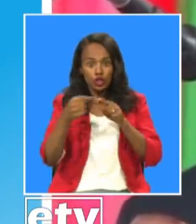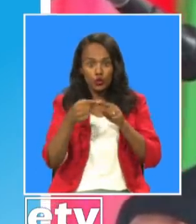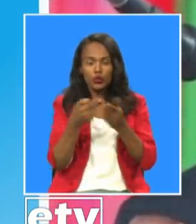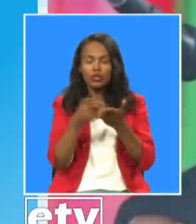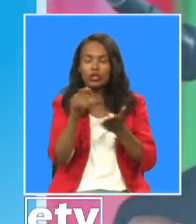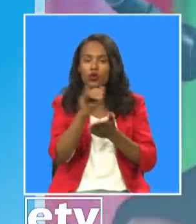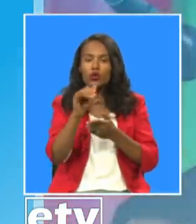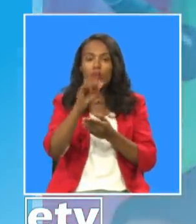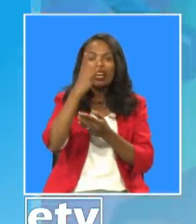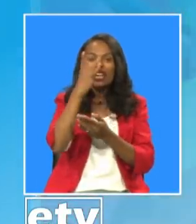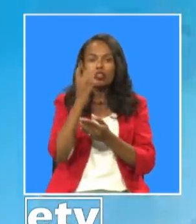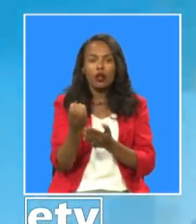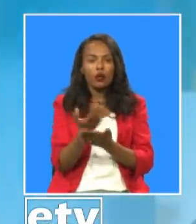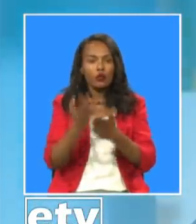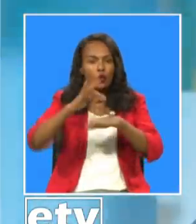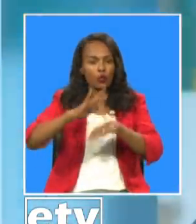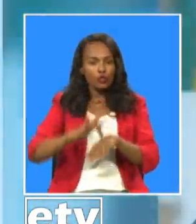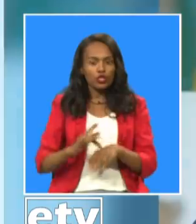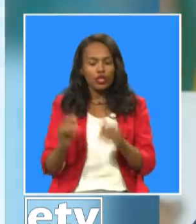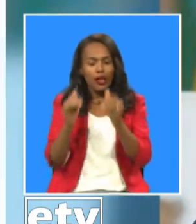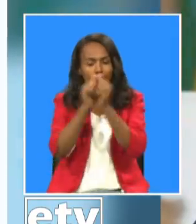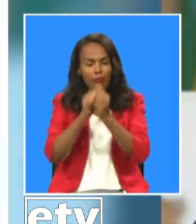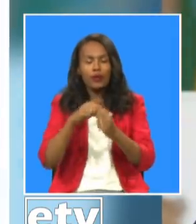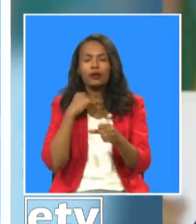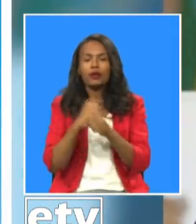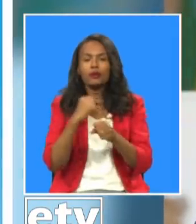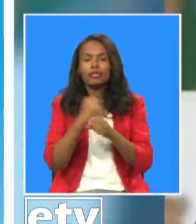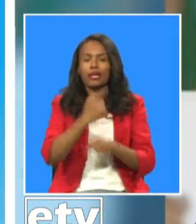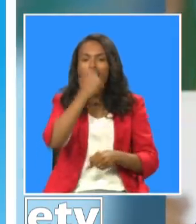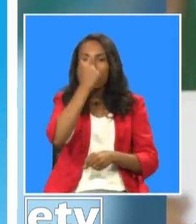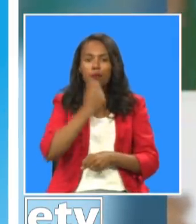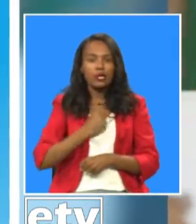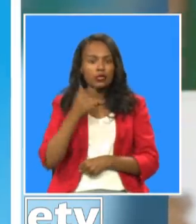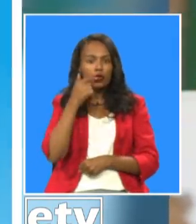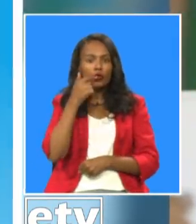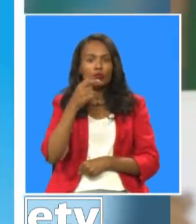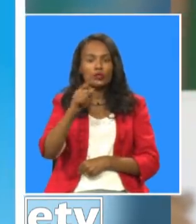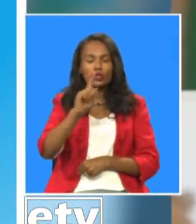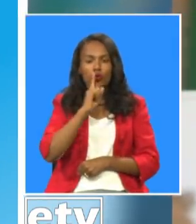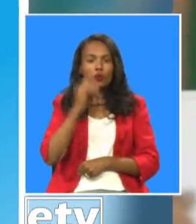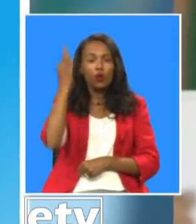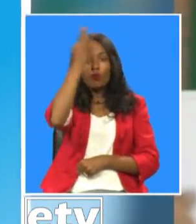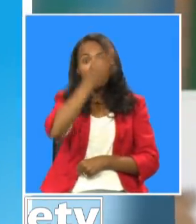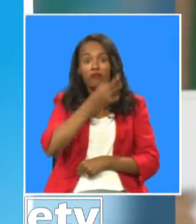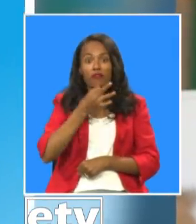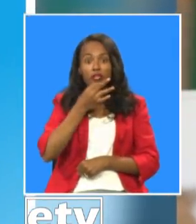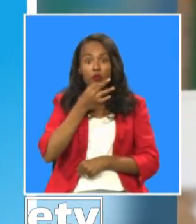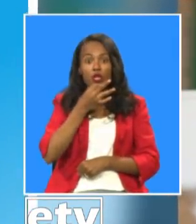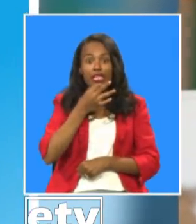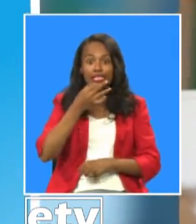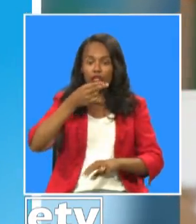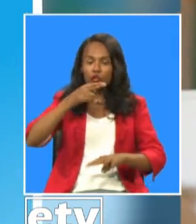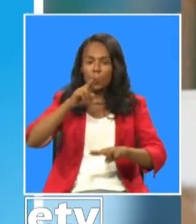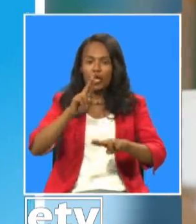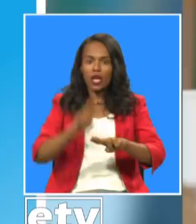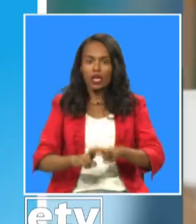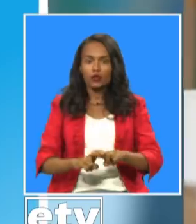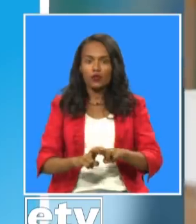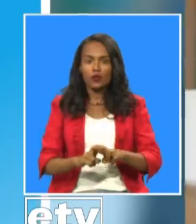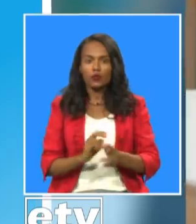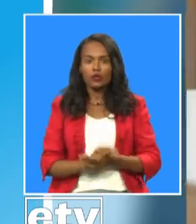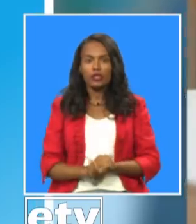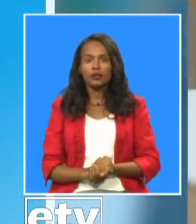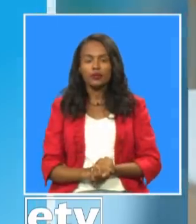ደግሞ በቀጠናዊ ጉዳዮቻችን ላይ አብረን እንደምንሰራ እምነቴ ነው ሲሉም ነው በፌስቡክ ገጻቸው ላይ